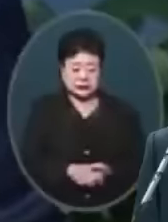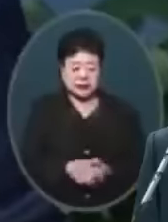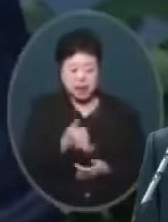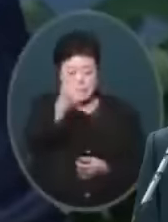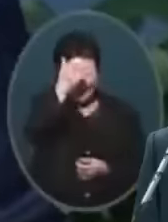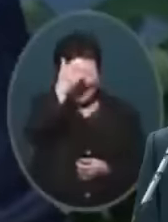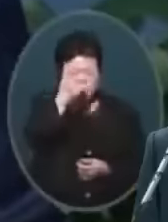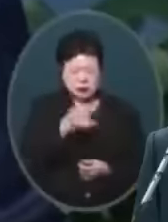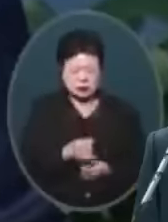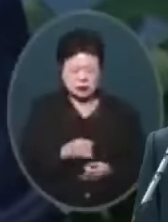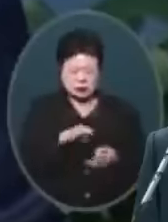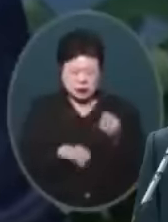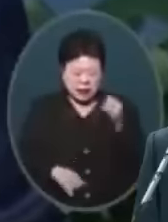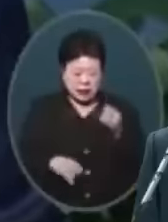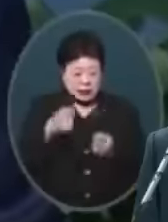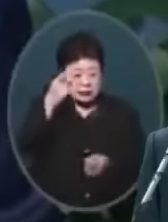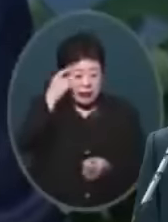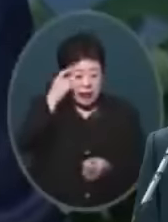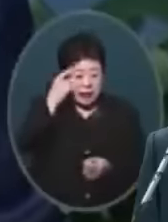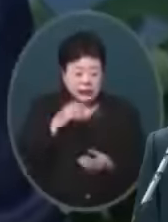도덕적으로 어그러진 생각을